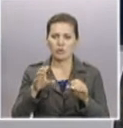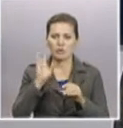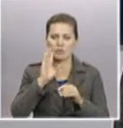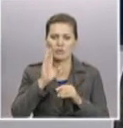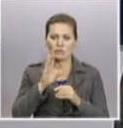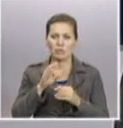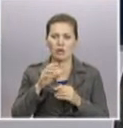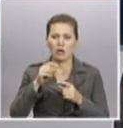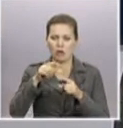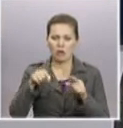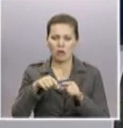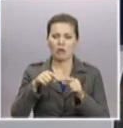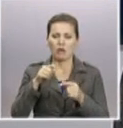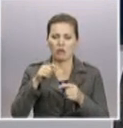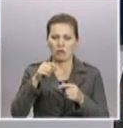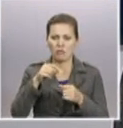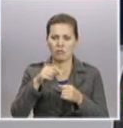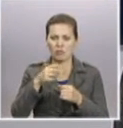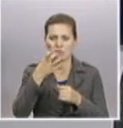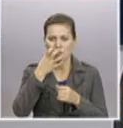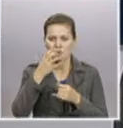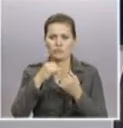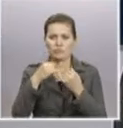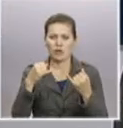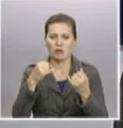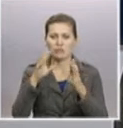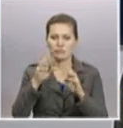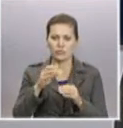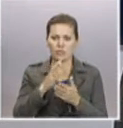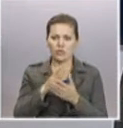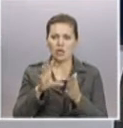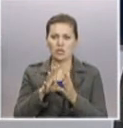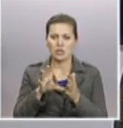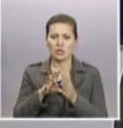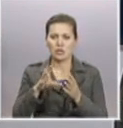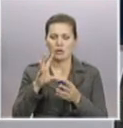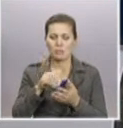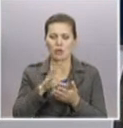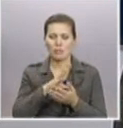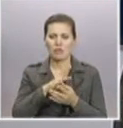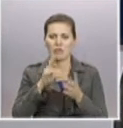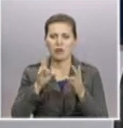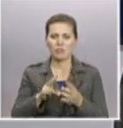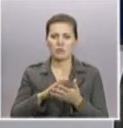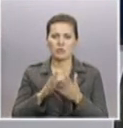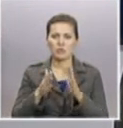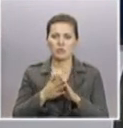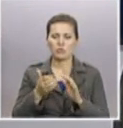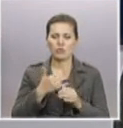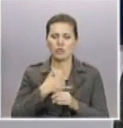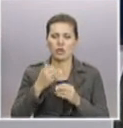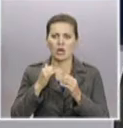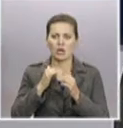водопроводные, канализационные сети, телефонные, электрические. Бывают аварийные ситуации, и у нас